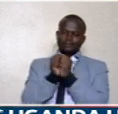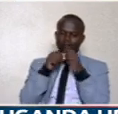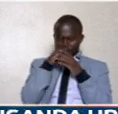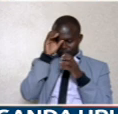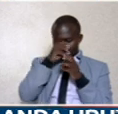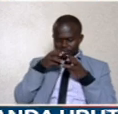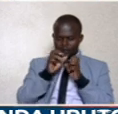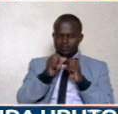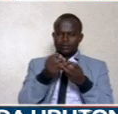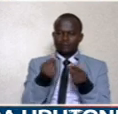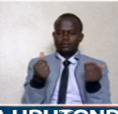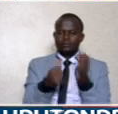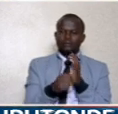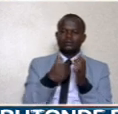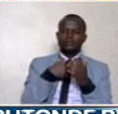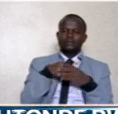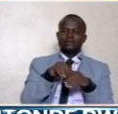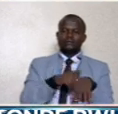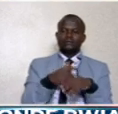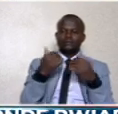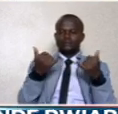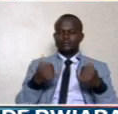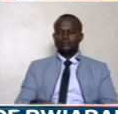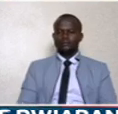gushakira ibisubizo ibibazo bafitanye muri iki gihe.